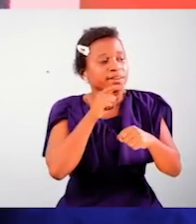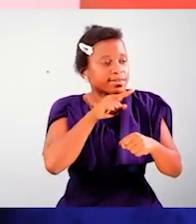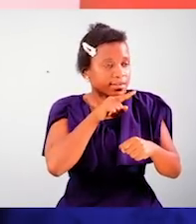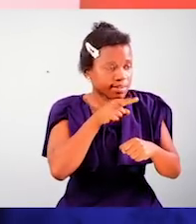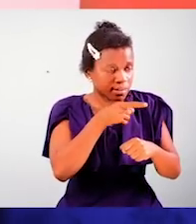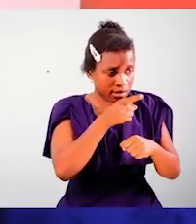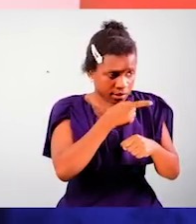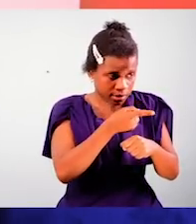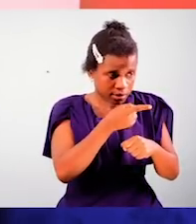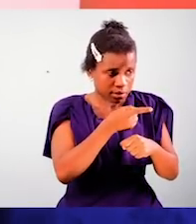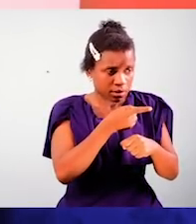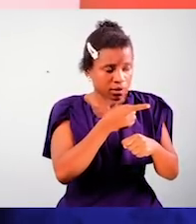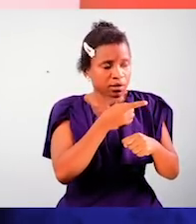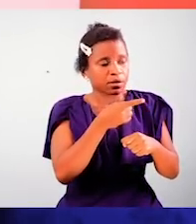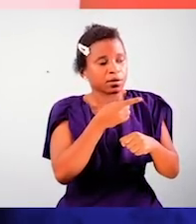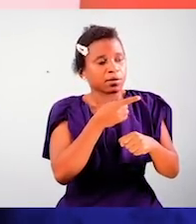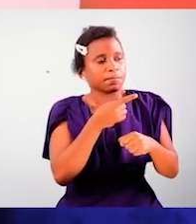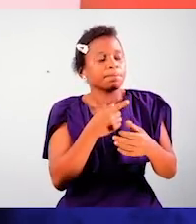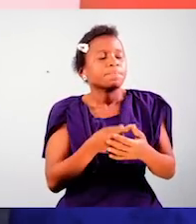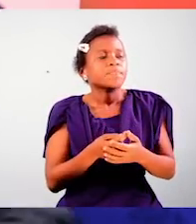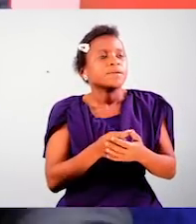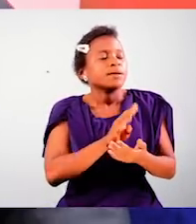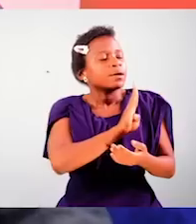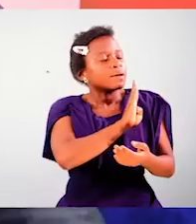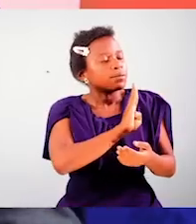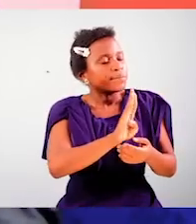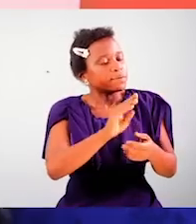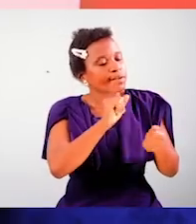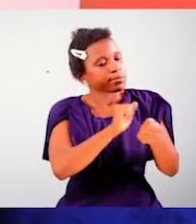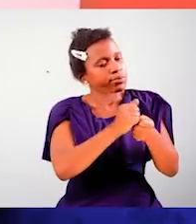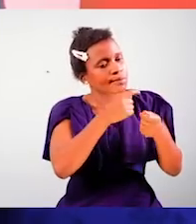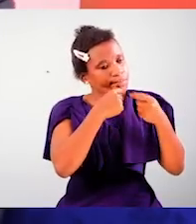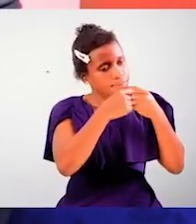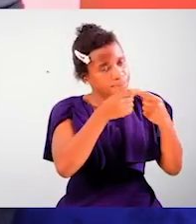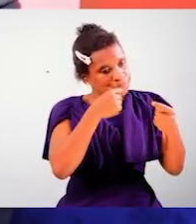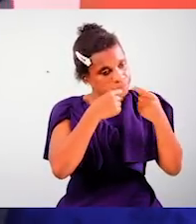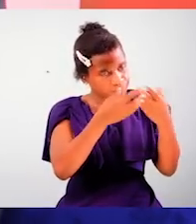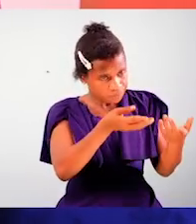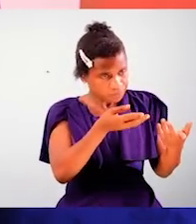jinsi ambavyo upigaji unafanyika. Na kimsingi hapa tukijadili ni kama